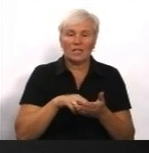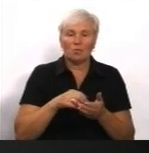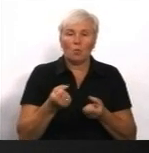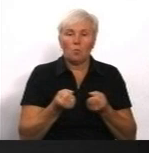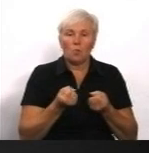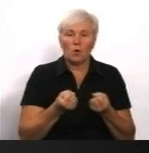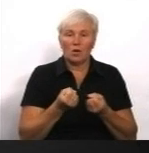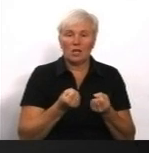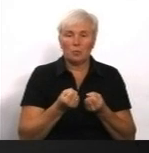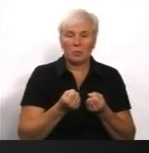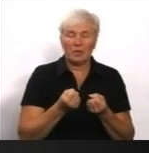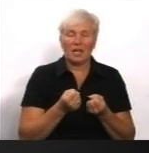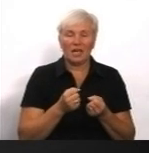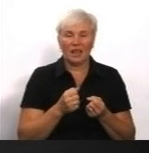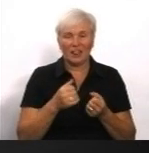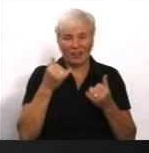тварин Одеської області.